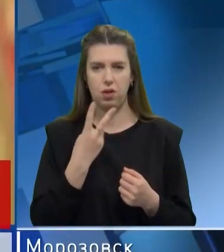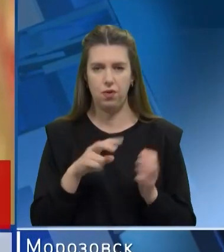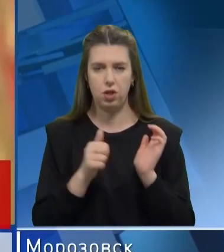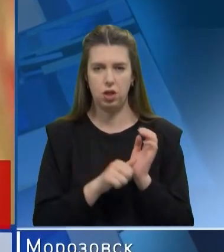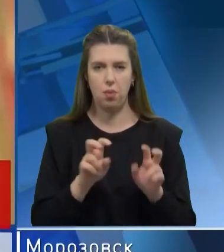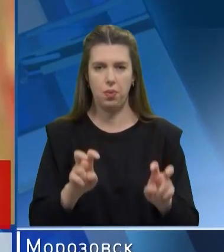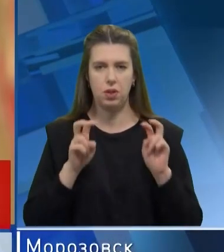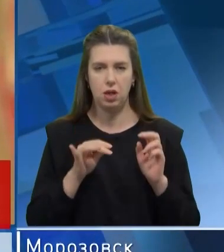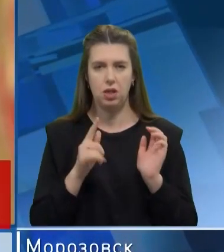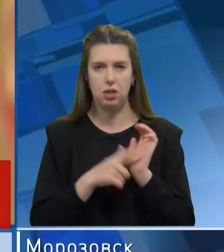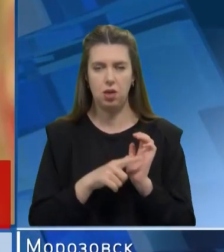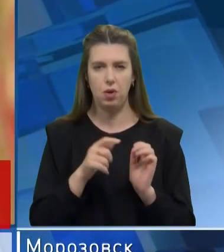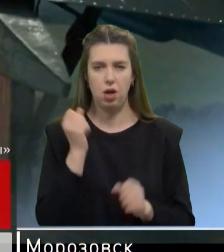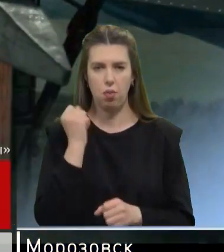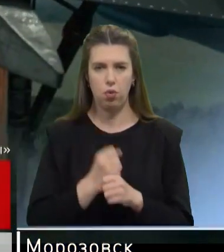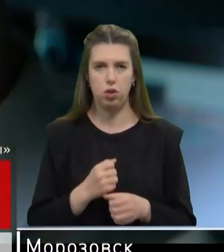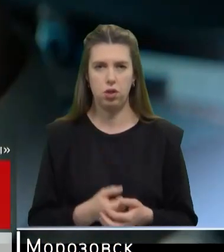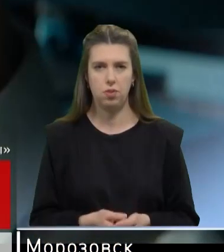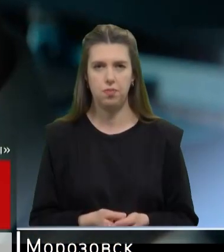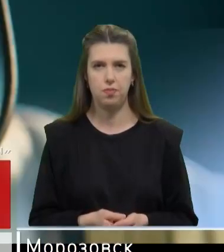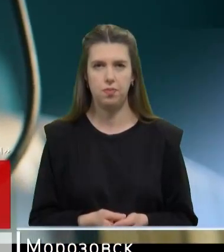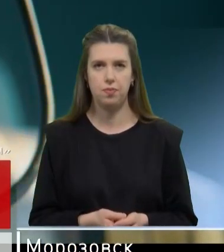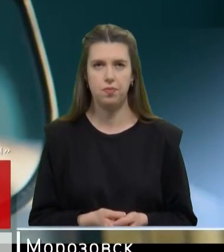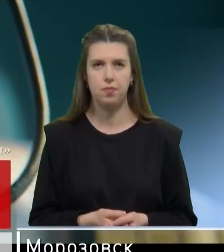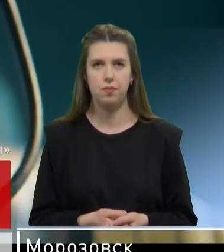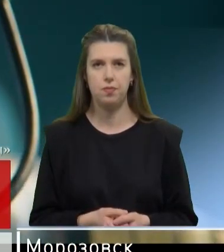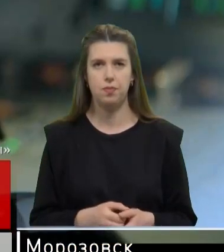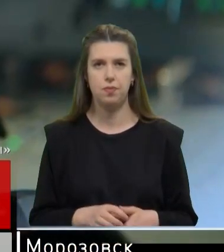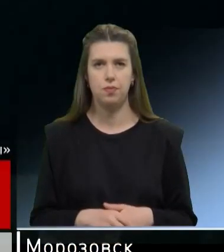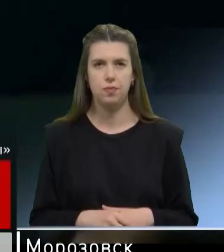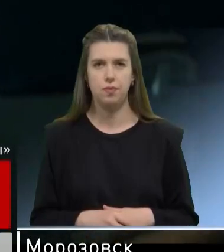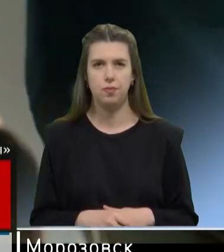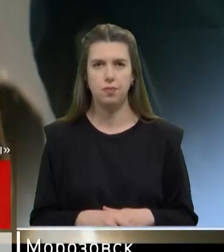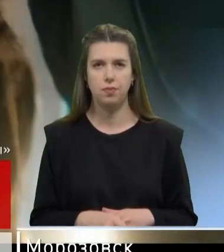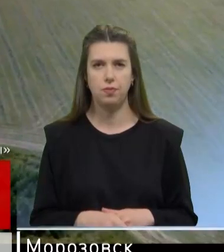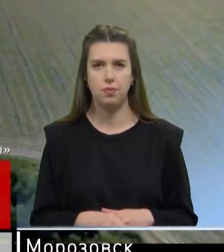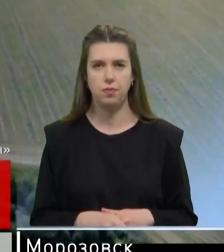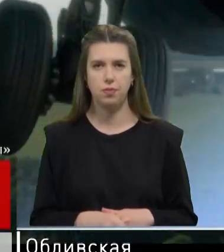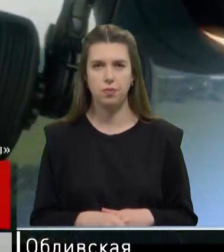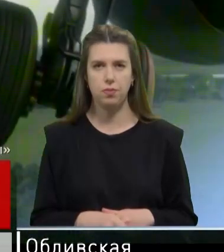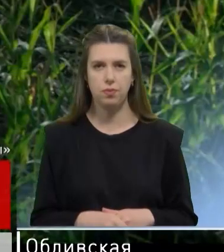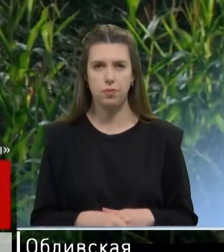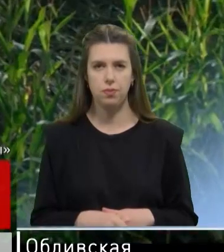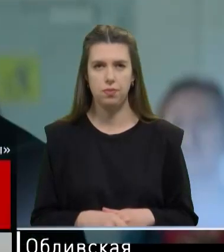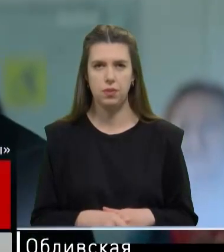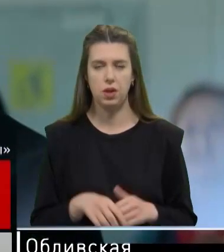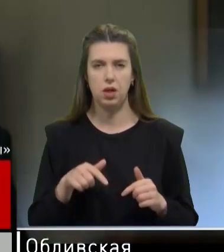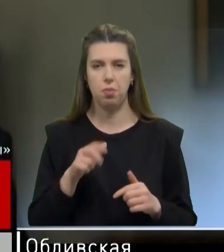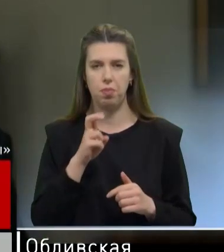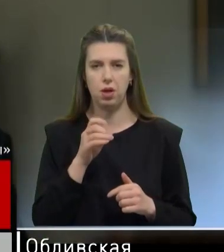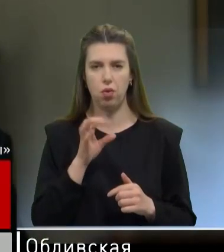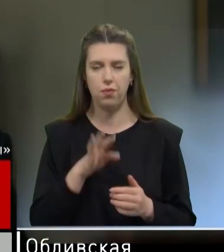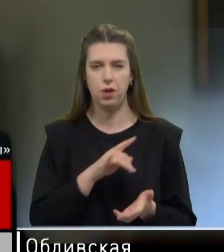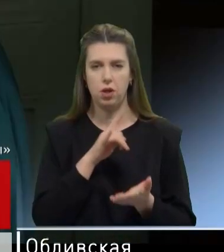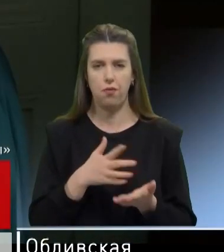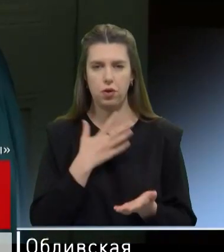226 пассажиров и 7 членов экипажа. Падаем. Садимся. это Егор Бероев